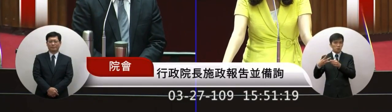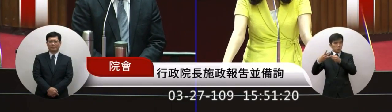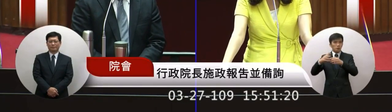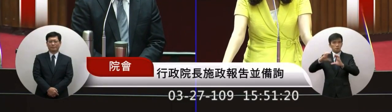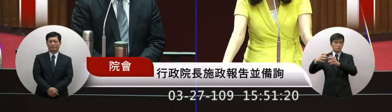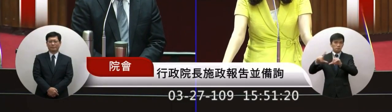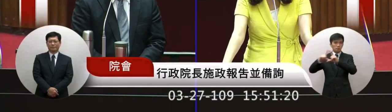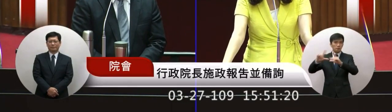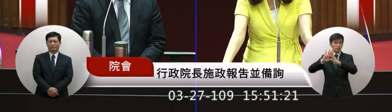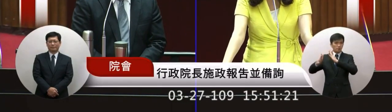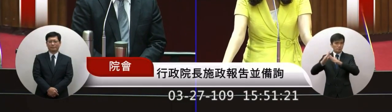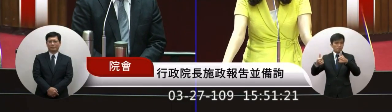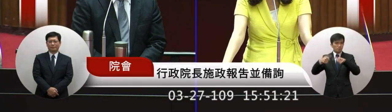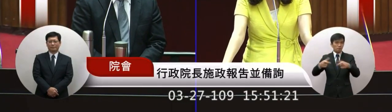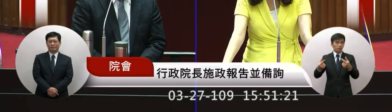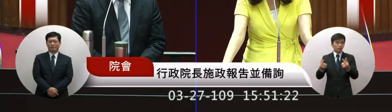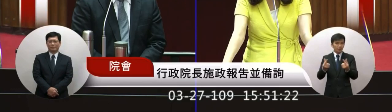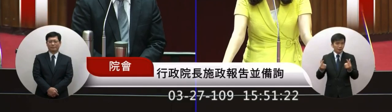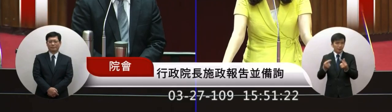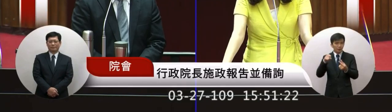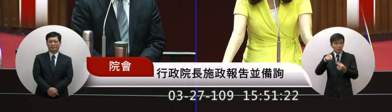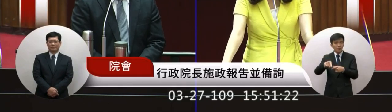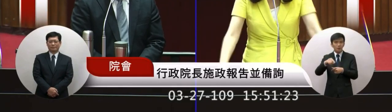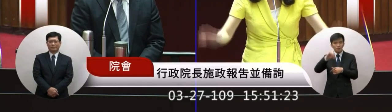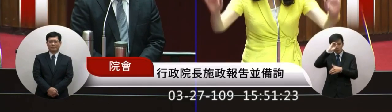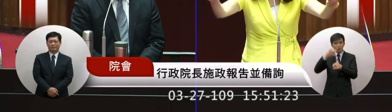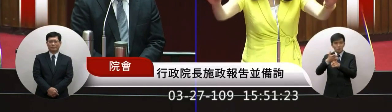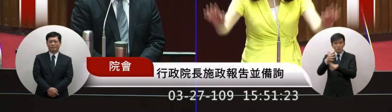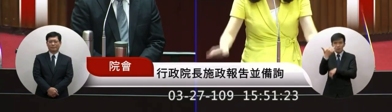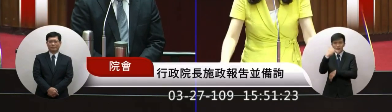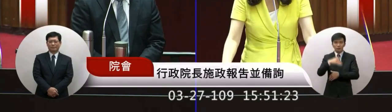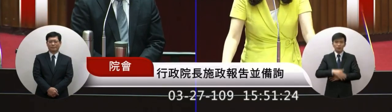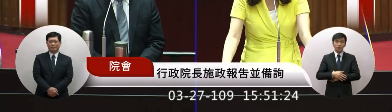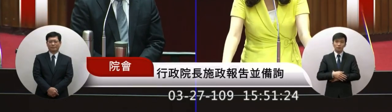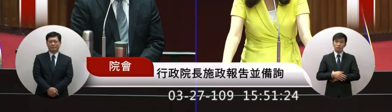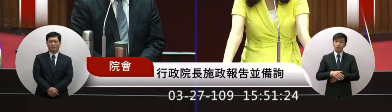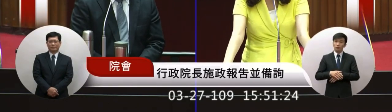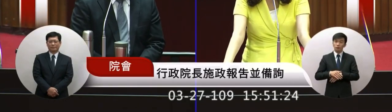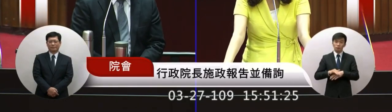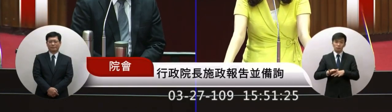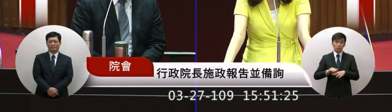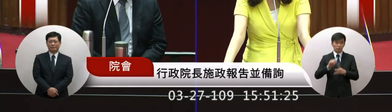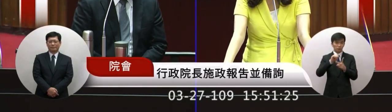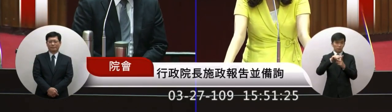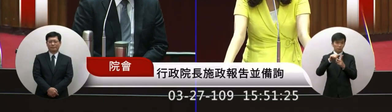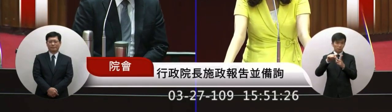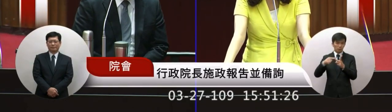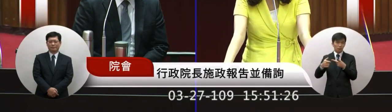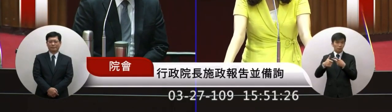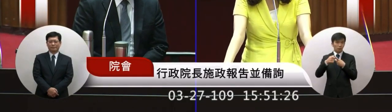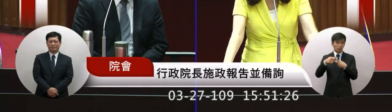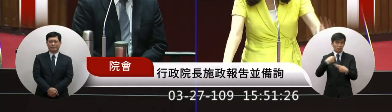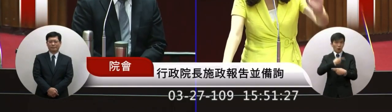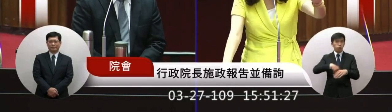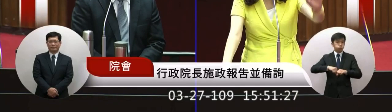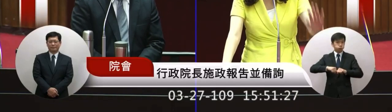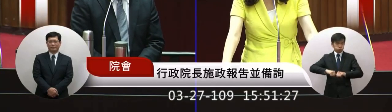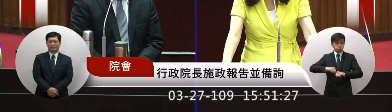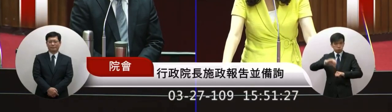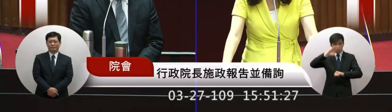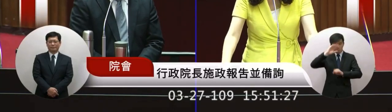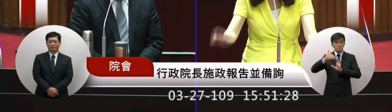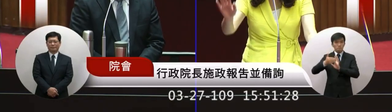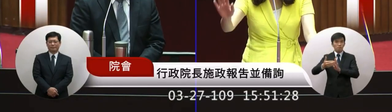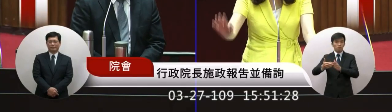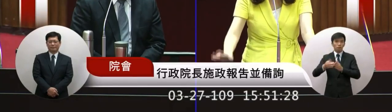来形容这个看不见的敌人。两条战线，一个是生命安全对抗病